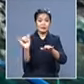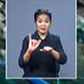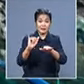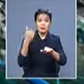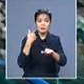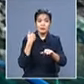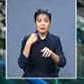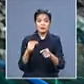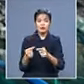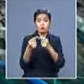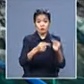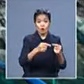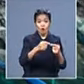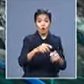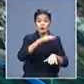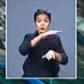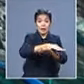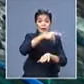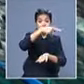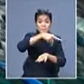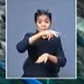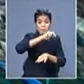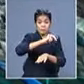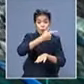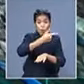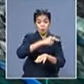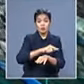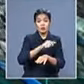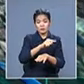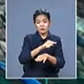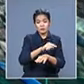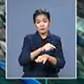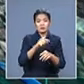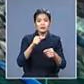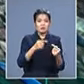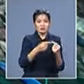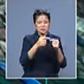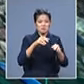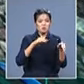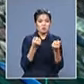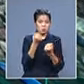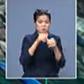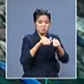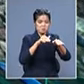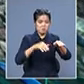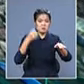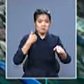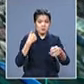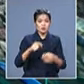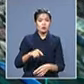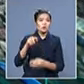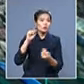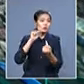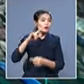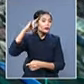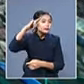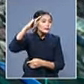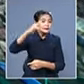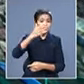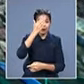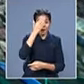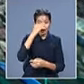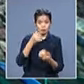ที่ตัวของพงเพชรนะครับแถมซะหน่อยนะครับงามวงวานมุ่งหน้าไปที่แครายมีความหนาแน่นสูงนะครับและเช่นเดียวกันครับของวิภาวดีรังสิตนะครับจากหน้าดอนเมืองมามี